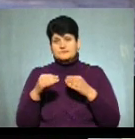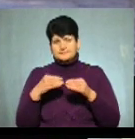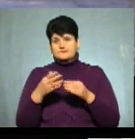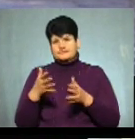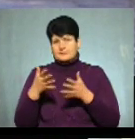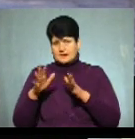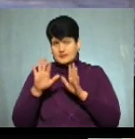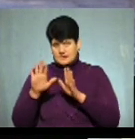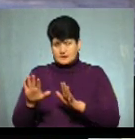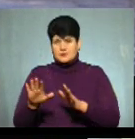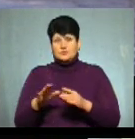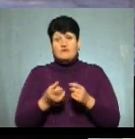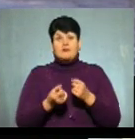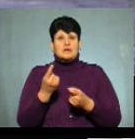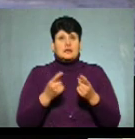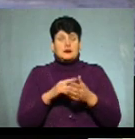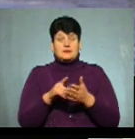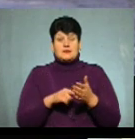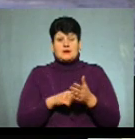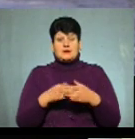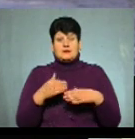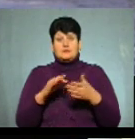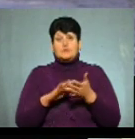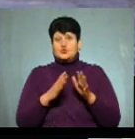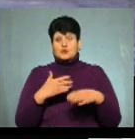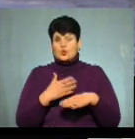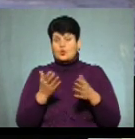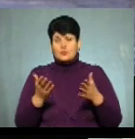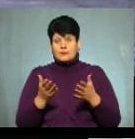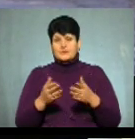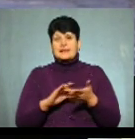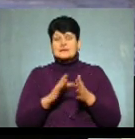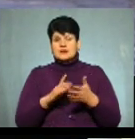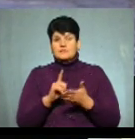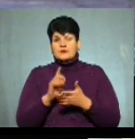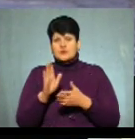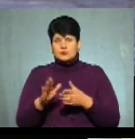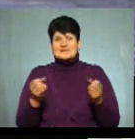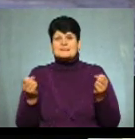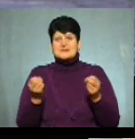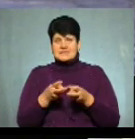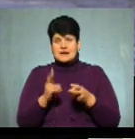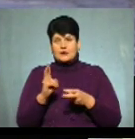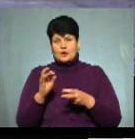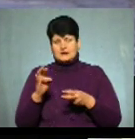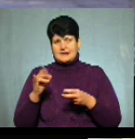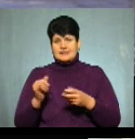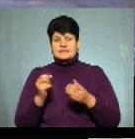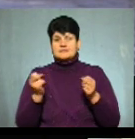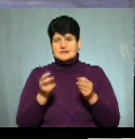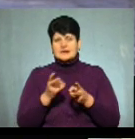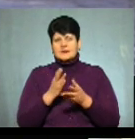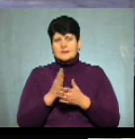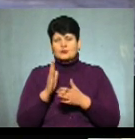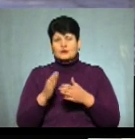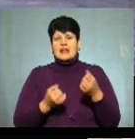то виникають деякі питання по склобою. Адже для скла мають бути спеціальні контейнери, а також має бути спеціальний